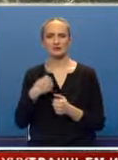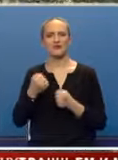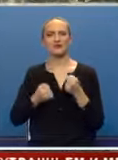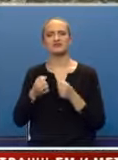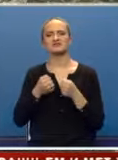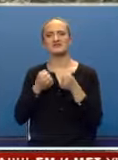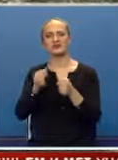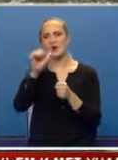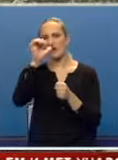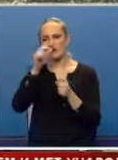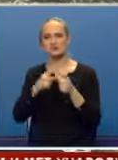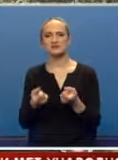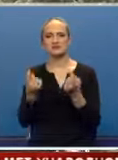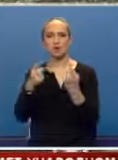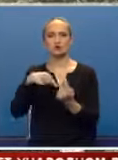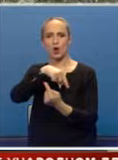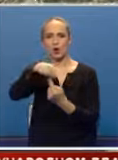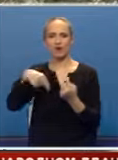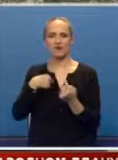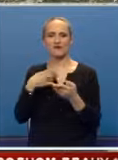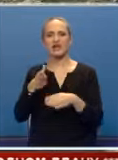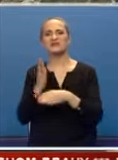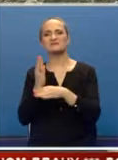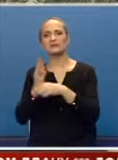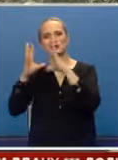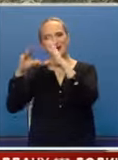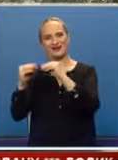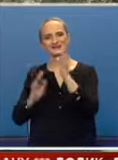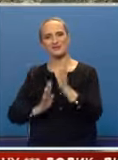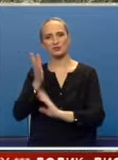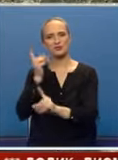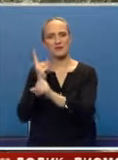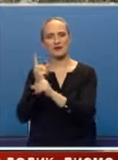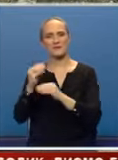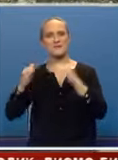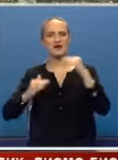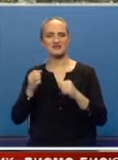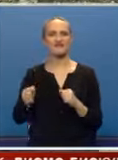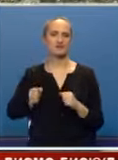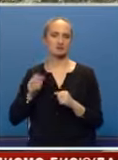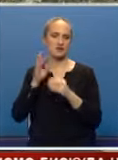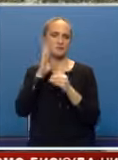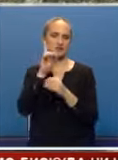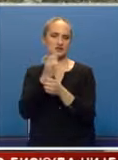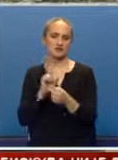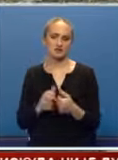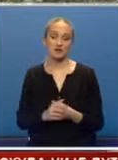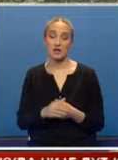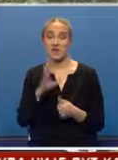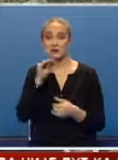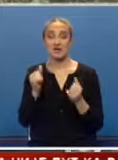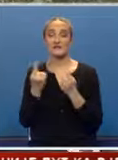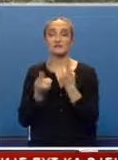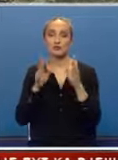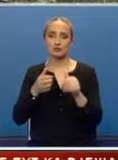vodu u selo Tule, okrenuli su nas ovamo na ispomoć za gašenje požara prema magacinima vojske BiH. Recite mi kako je stanje,